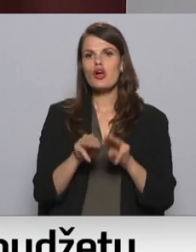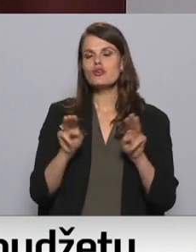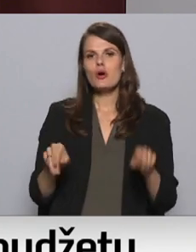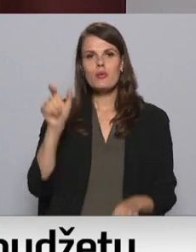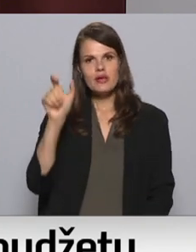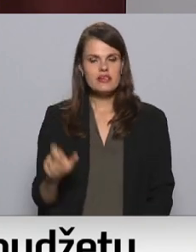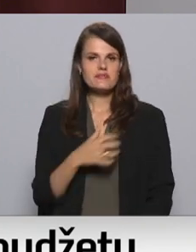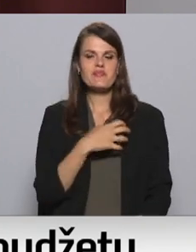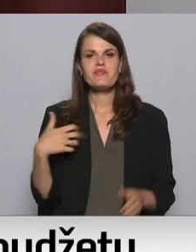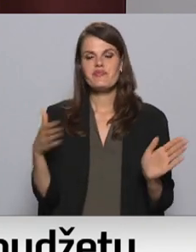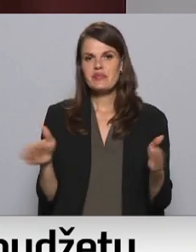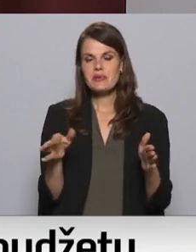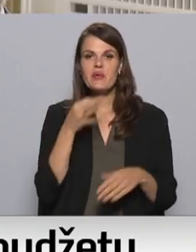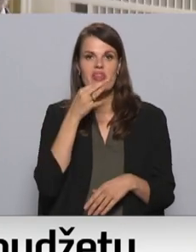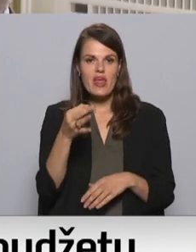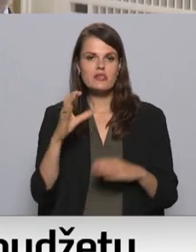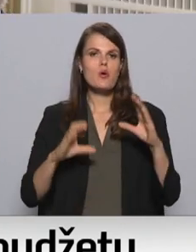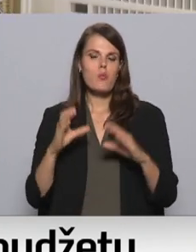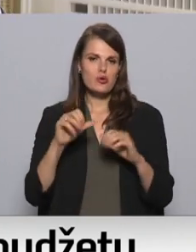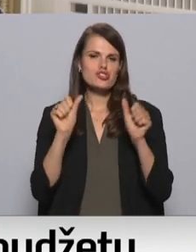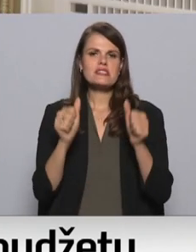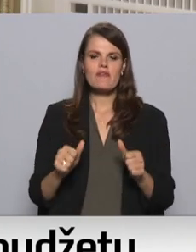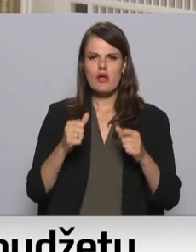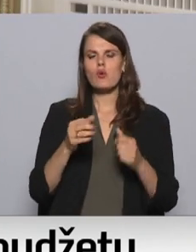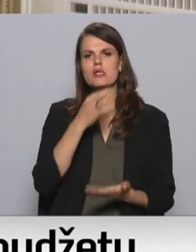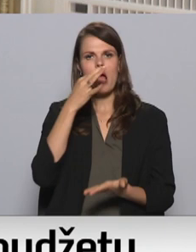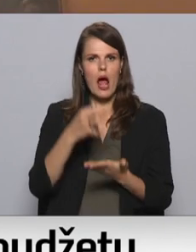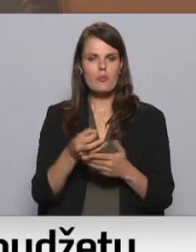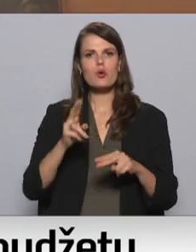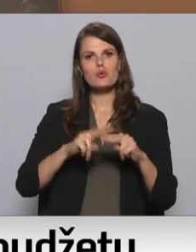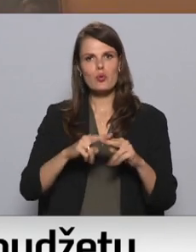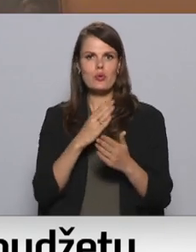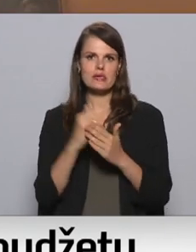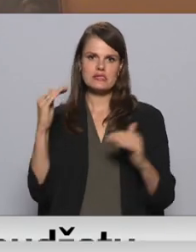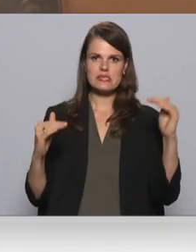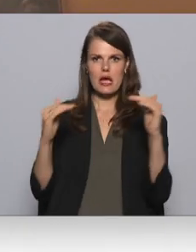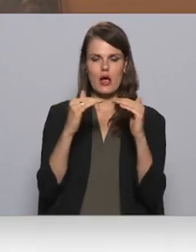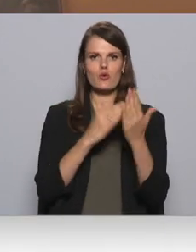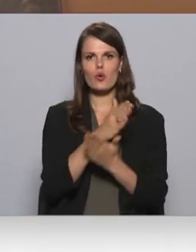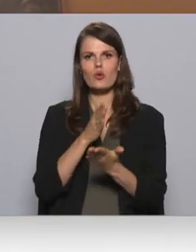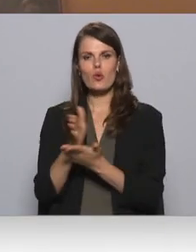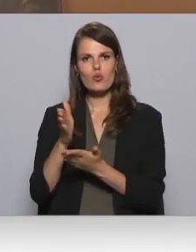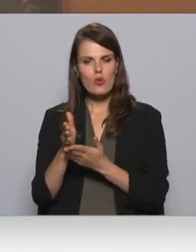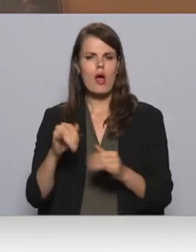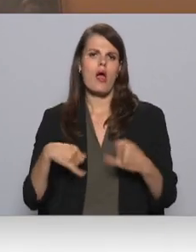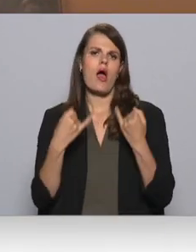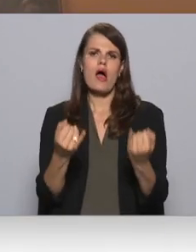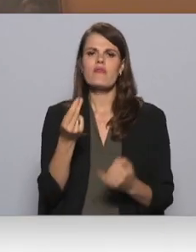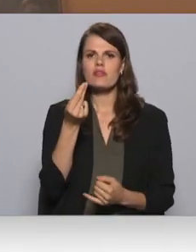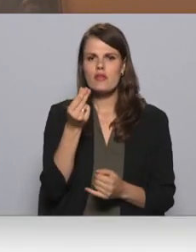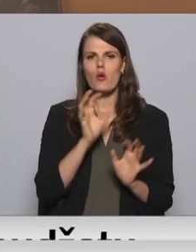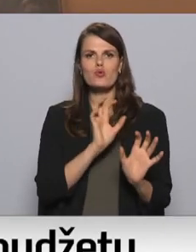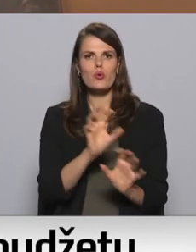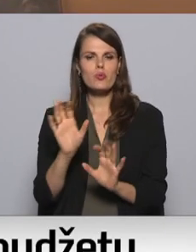Reiers valdības sēdē teica, ka budžets ir veidots atbildīgi un sabalansējot nozares. Atvēlēt līdzekļi gan rūpēm par iedzīvotāju